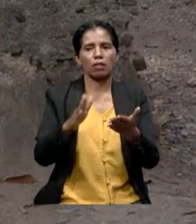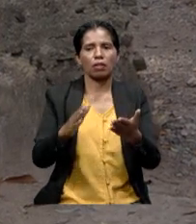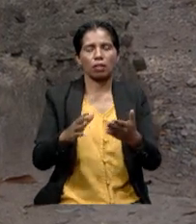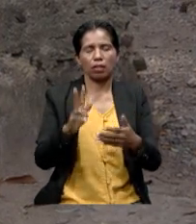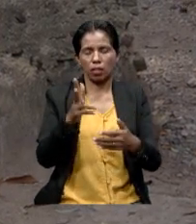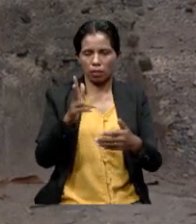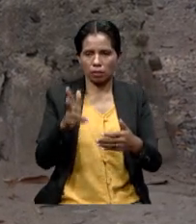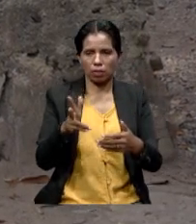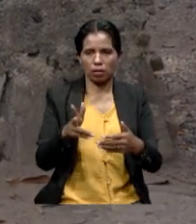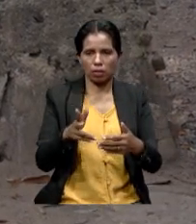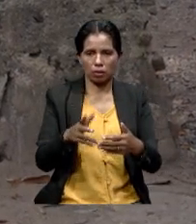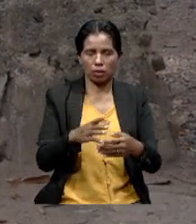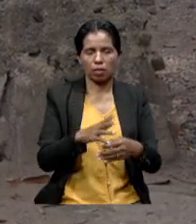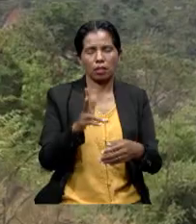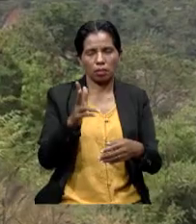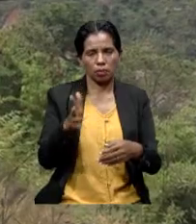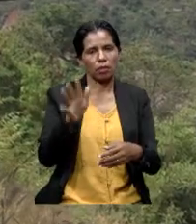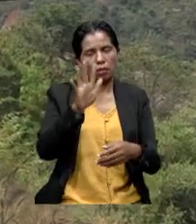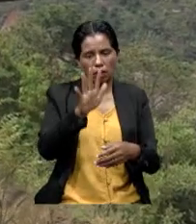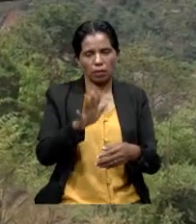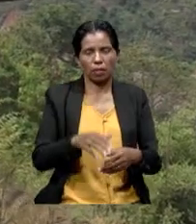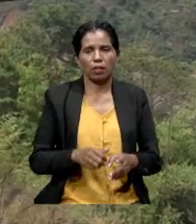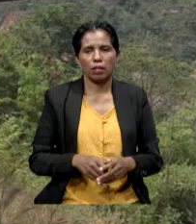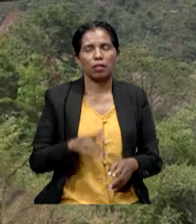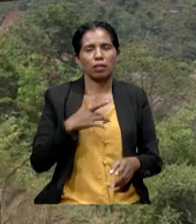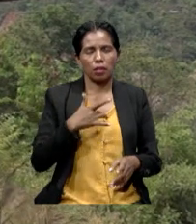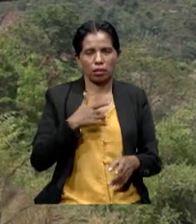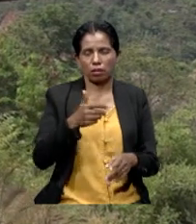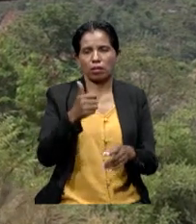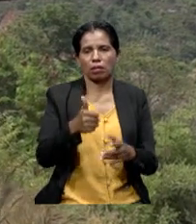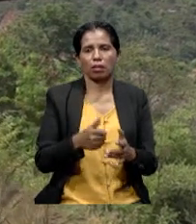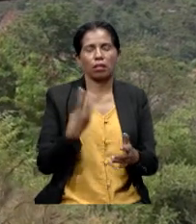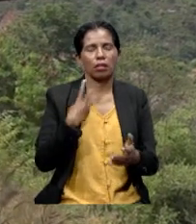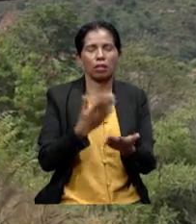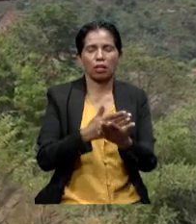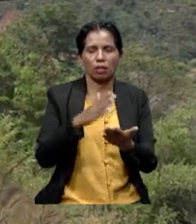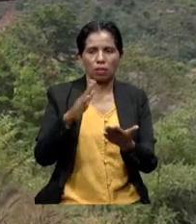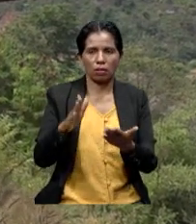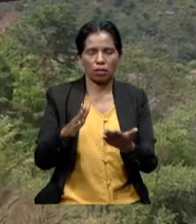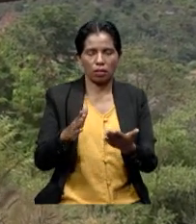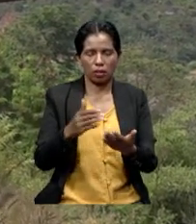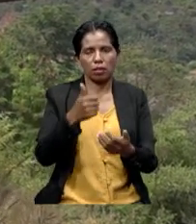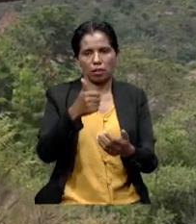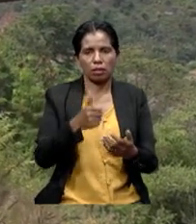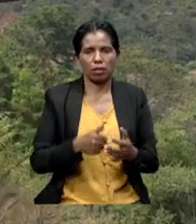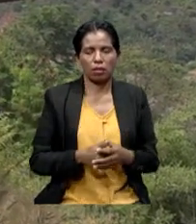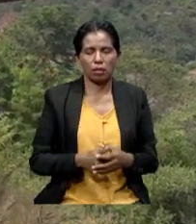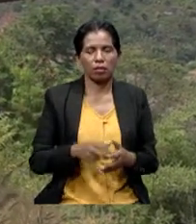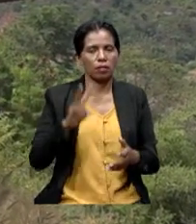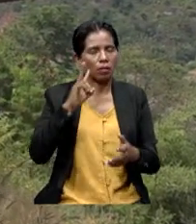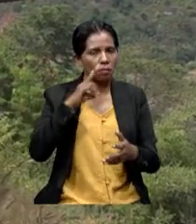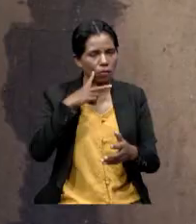ka, oh 30 racing ka. Ni sinte bamai itu la buat tone to. Asa moro wang